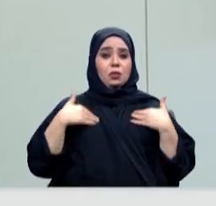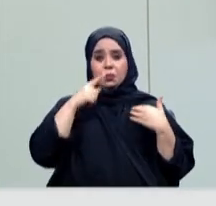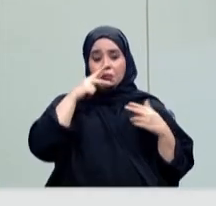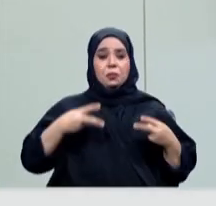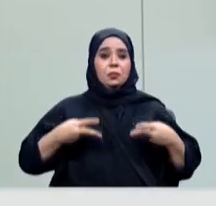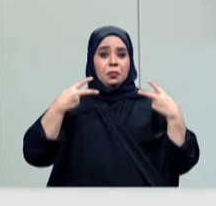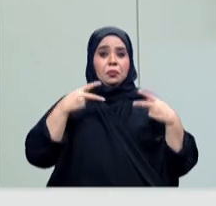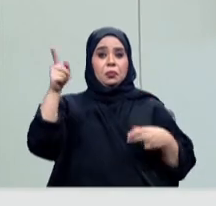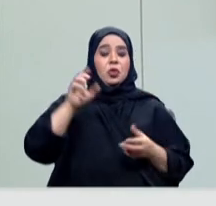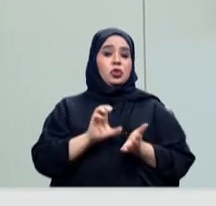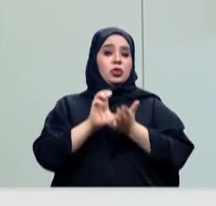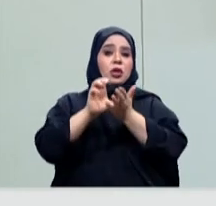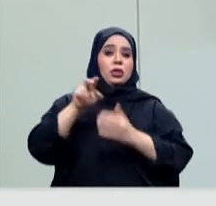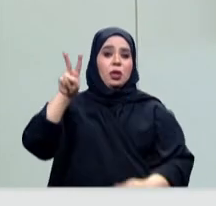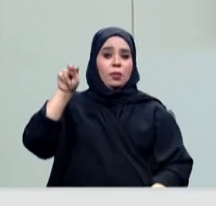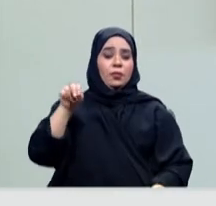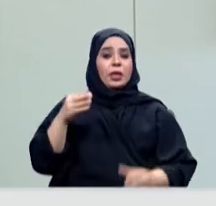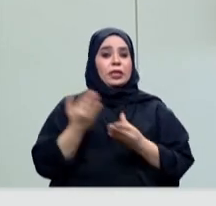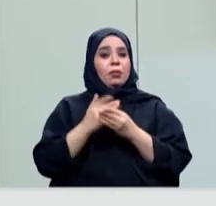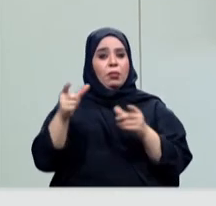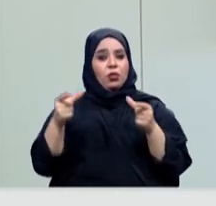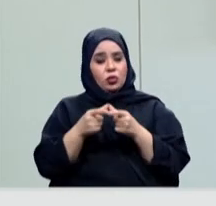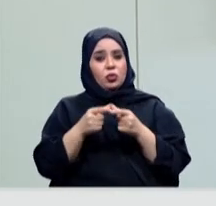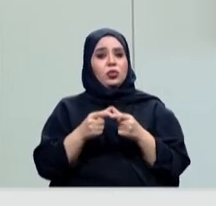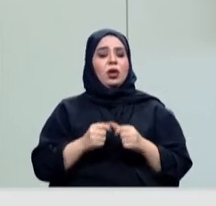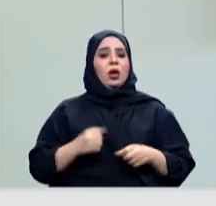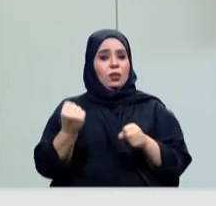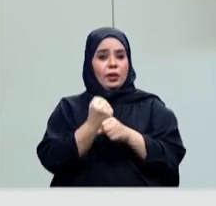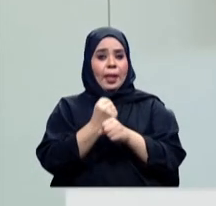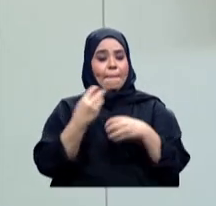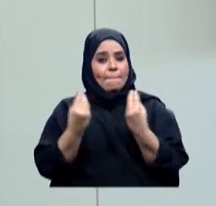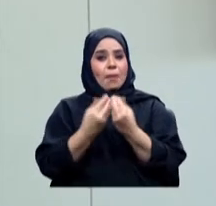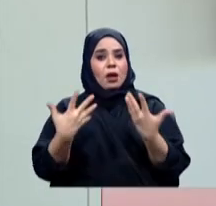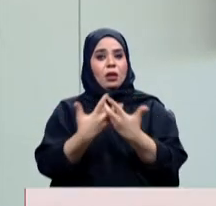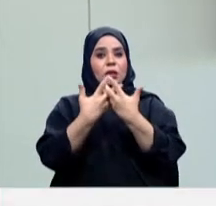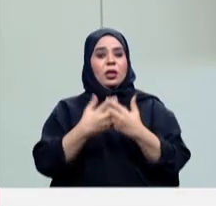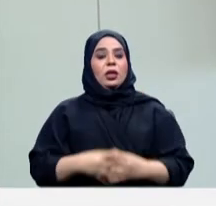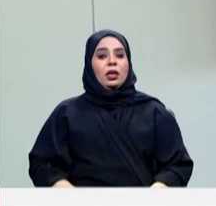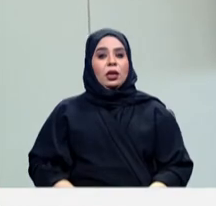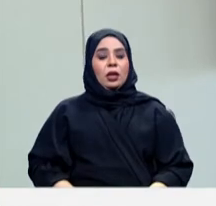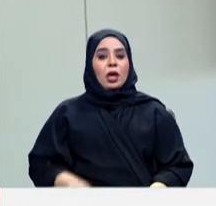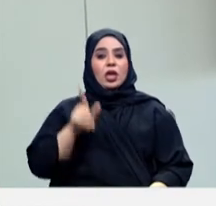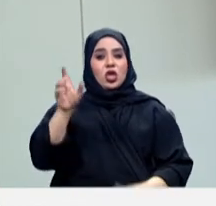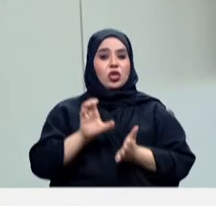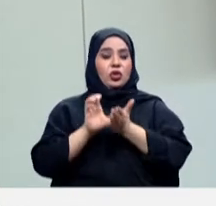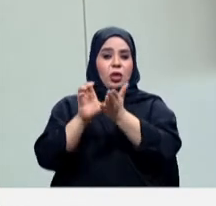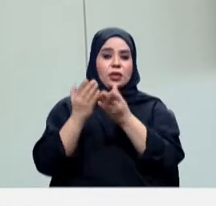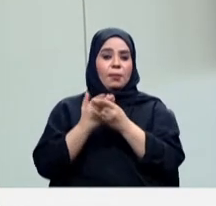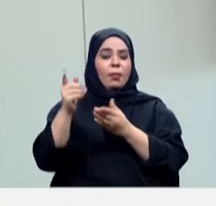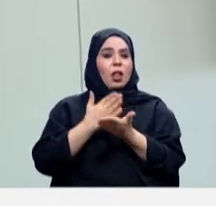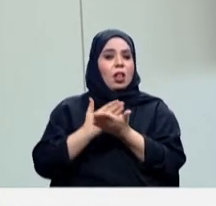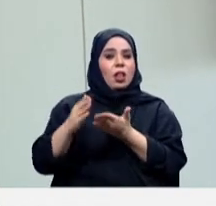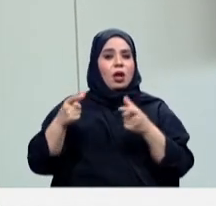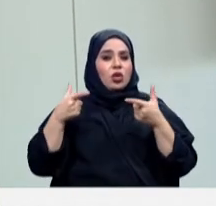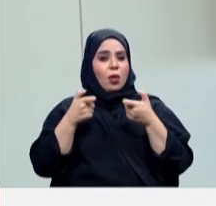المتحدة من فريق العمل اللي كان للوكالة، سلمنا جائزة للوقاية من الأمراض غير السارية.